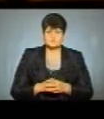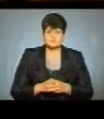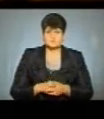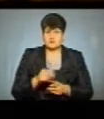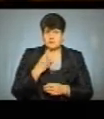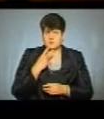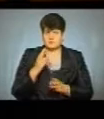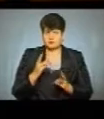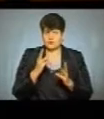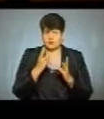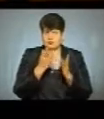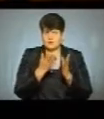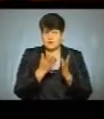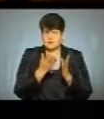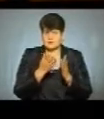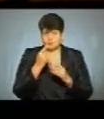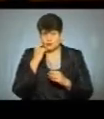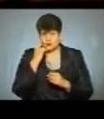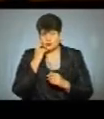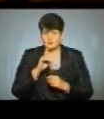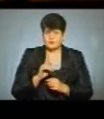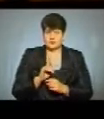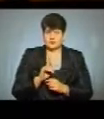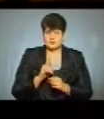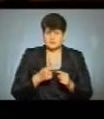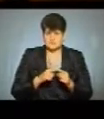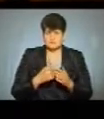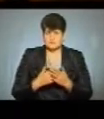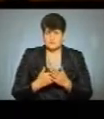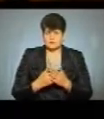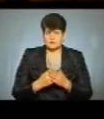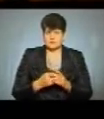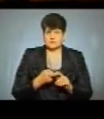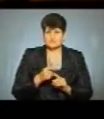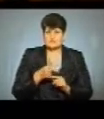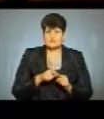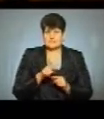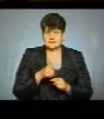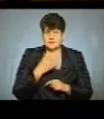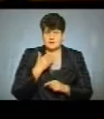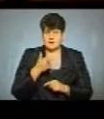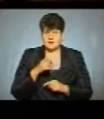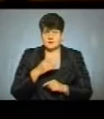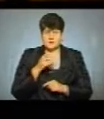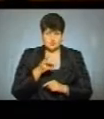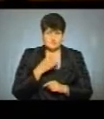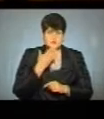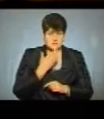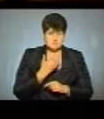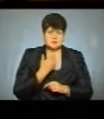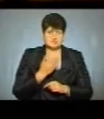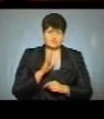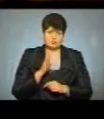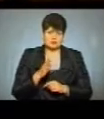Бачу, що горить факел. Подумав, що, мабуть, через нього нема газу. Підійшов запитатися, чи буде сьогодні